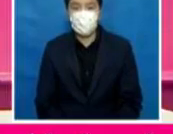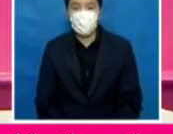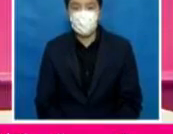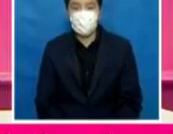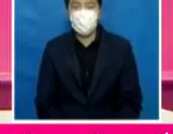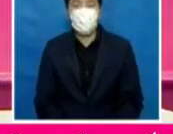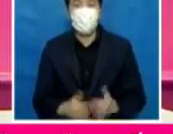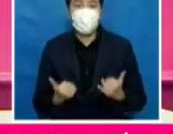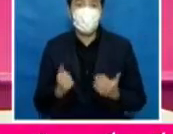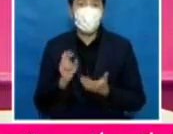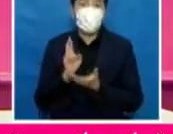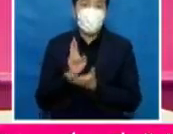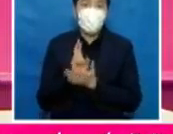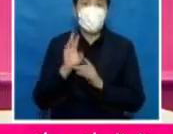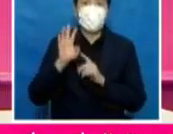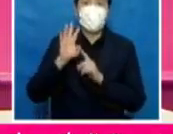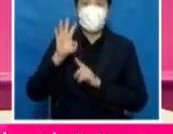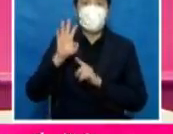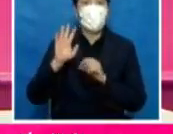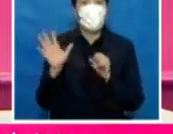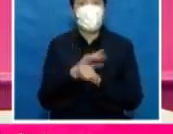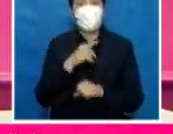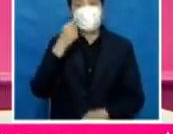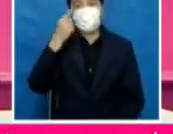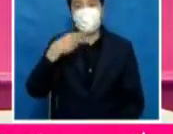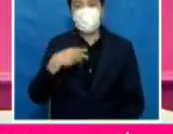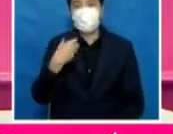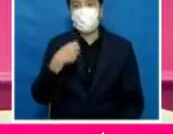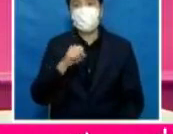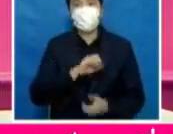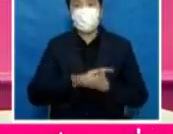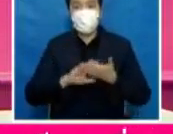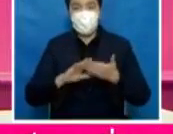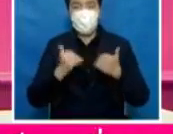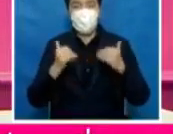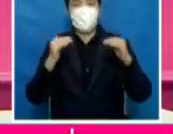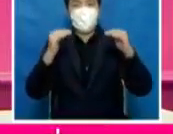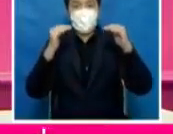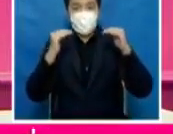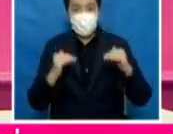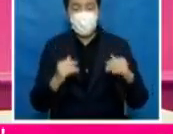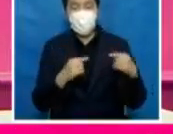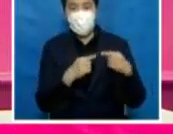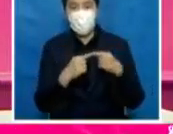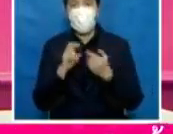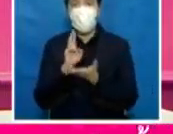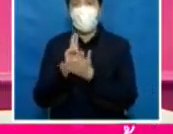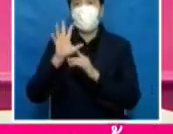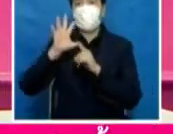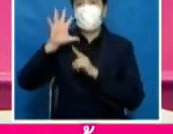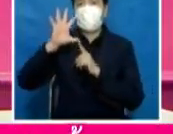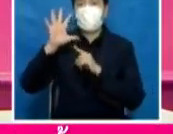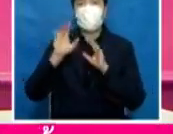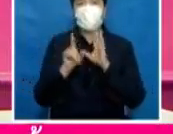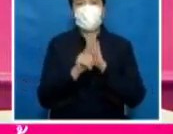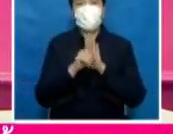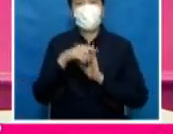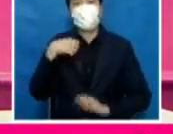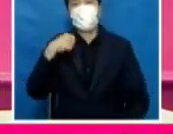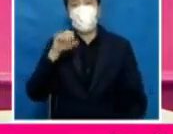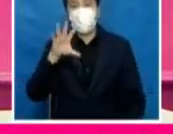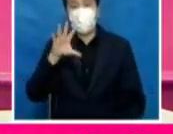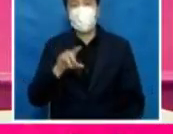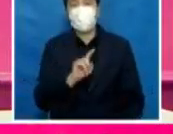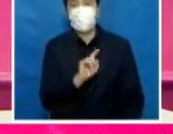ได้ทำการออกรางวัลอันดับที่4ครบทั้ง10ครั้งแล้วต่อไปจะทำการออกรางวัลอันดับที่5ออก15ครั้ง